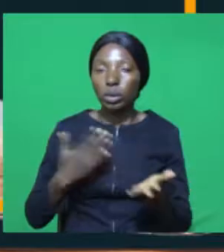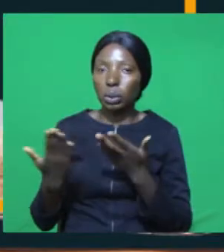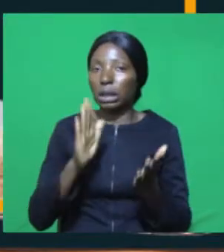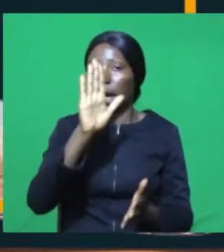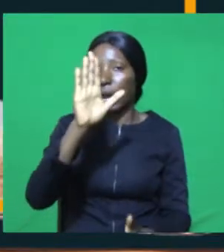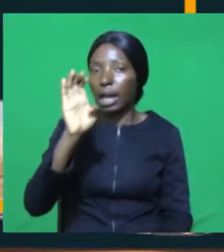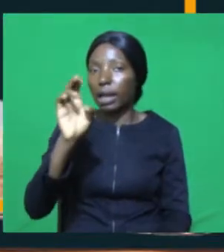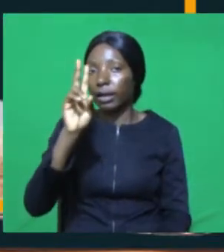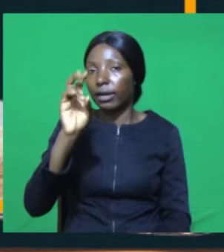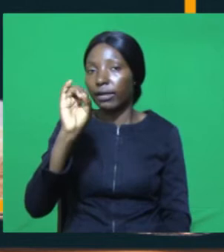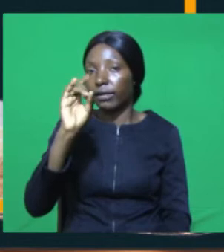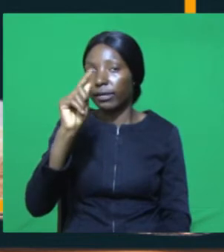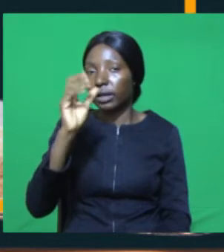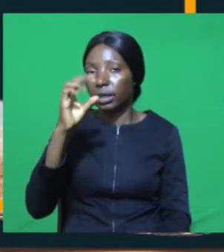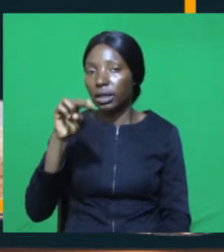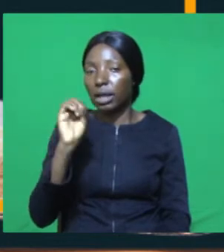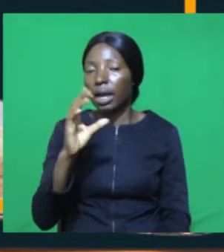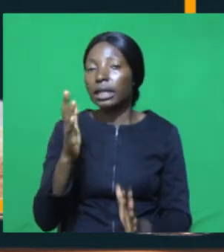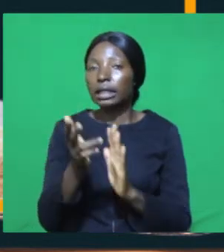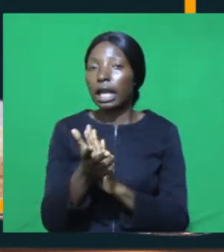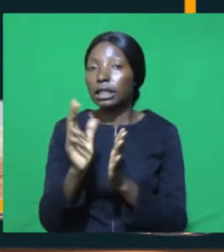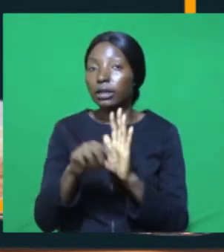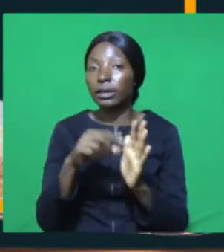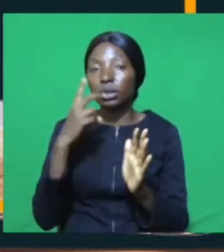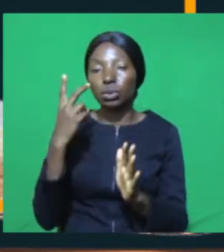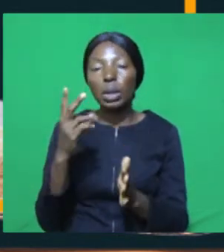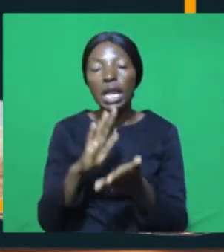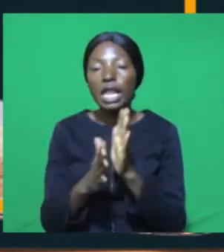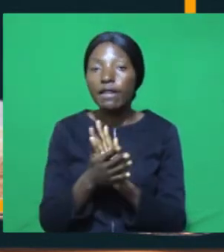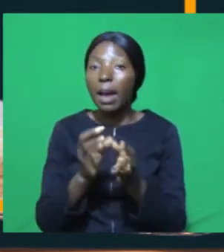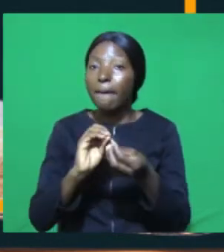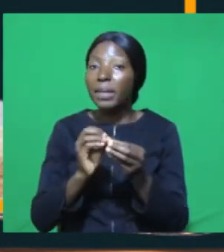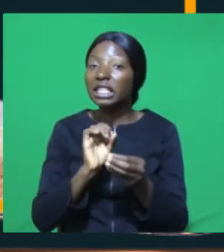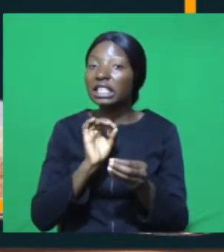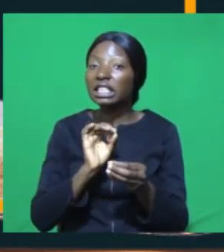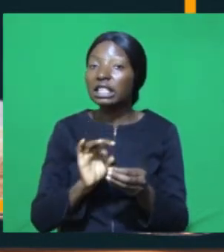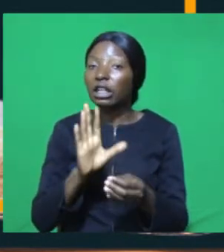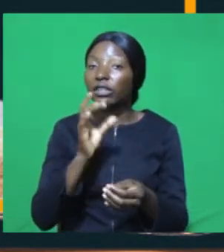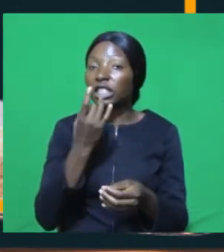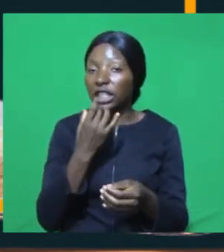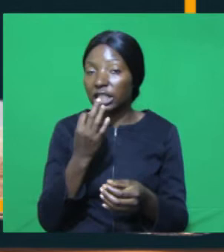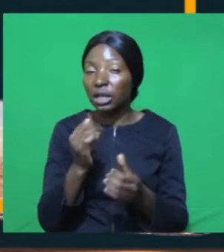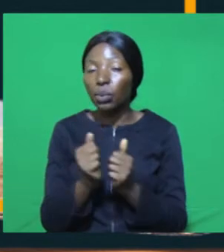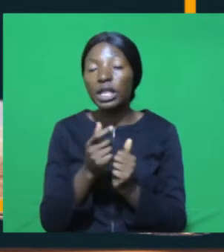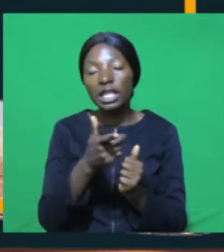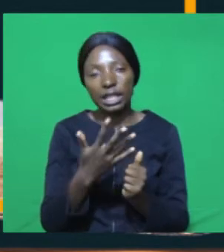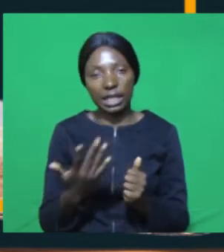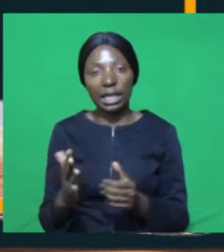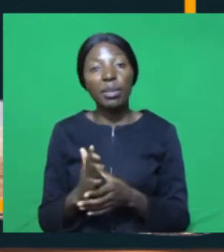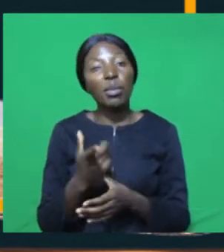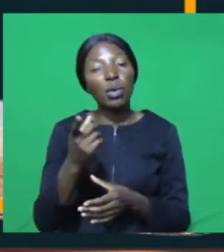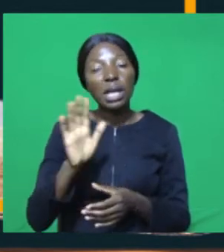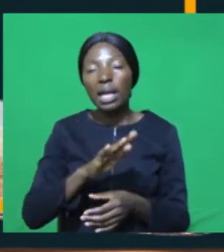24. Regai kuzvisvibisa kune chinhu chimwe chaizvozvo nekuti vahedhen vakasvibiswa nezvivi izvi